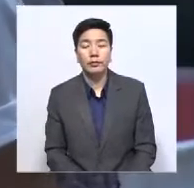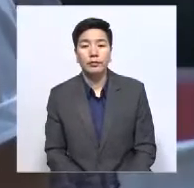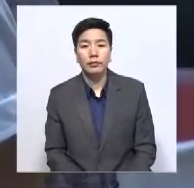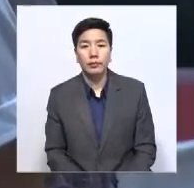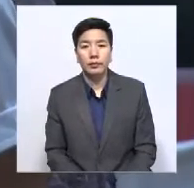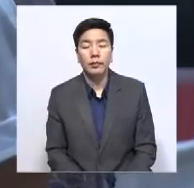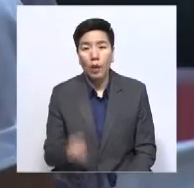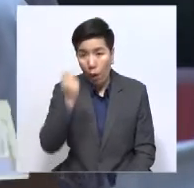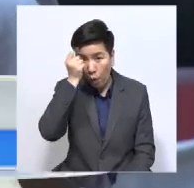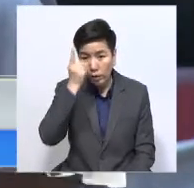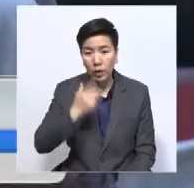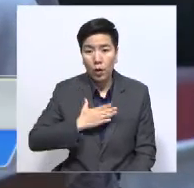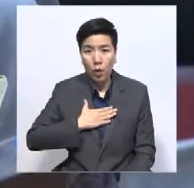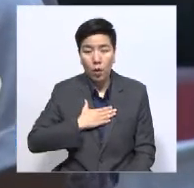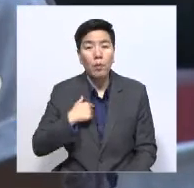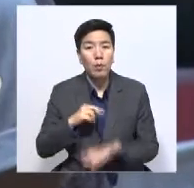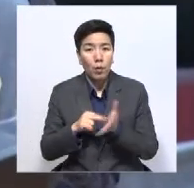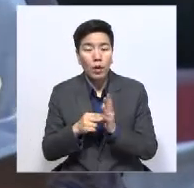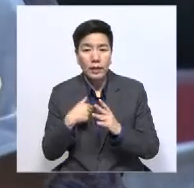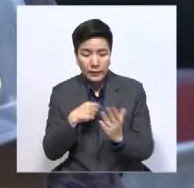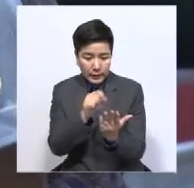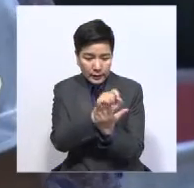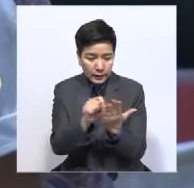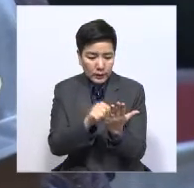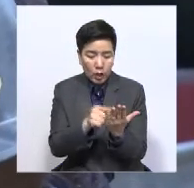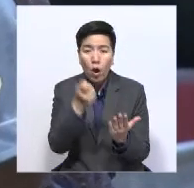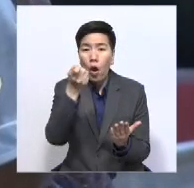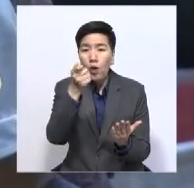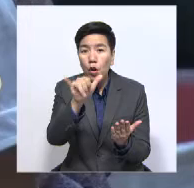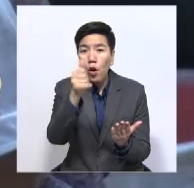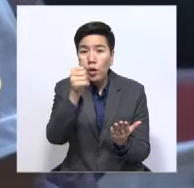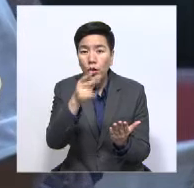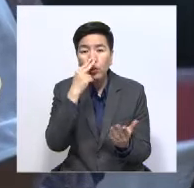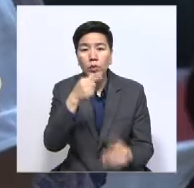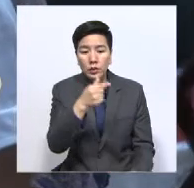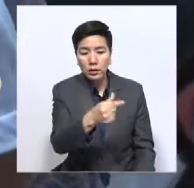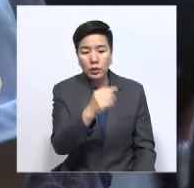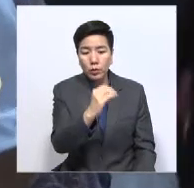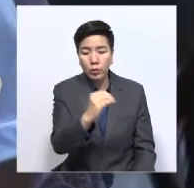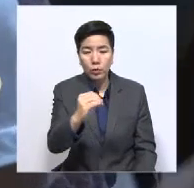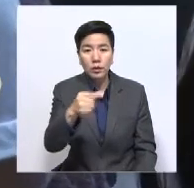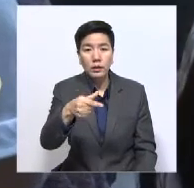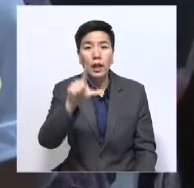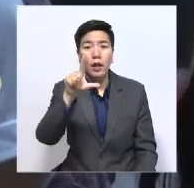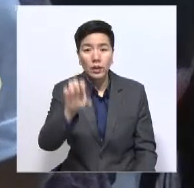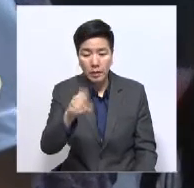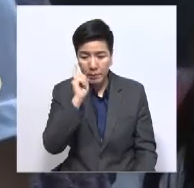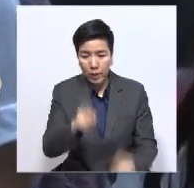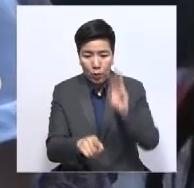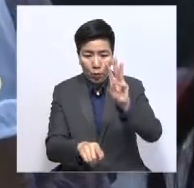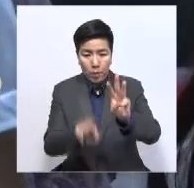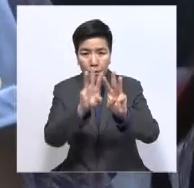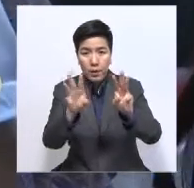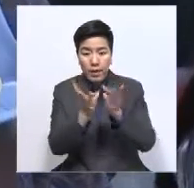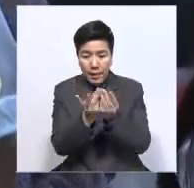ในความเข้าใจของเราคิดว่าเราเข้าไปเขียนว่าตรวจออยใน Google ใช่ไหมคะขึ้นมาเป็นเว็บพอขึ้นเป็นเว็บเ